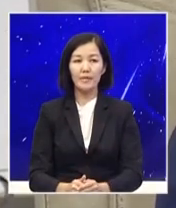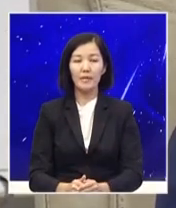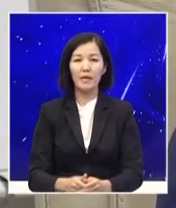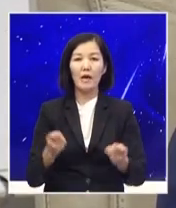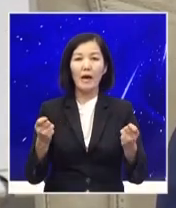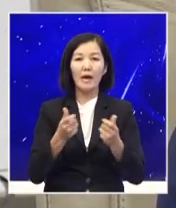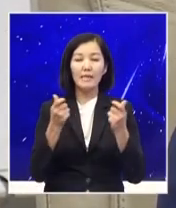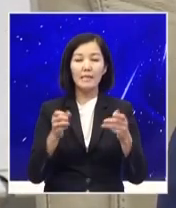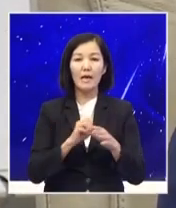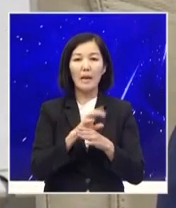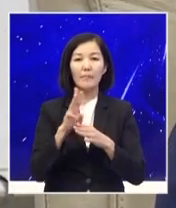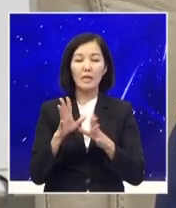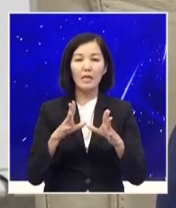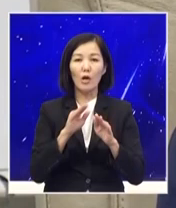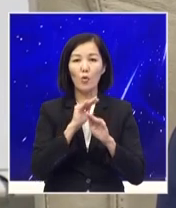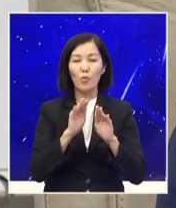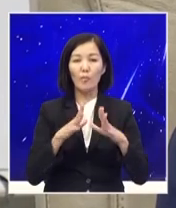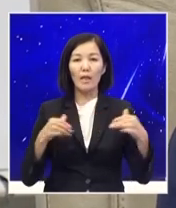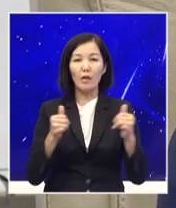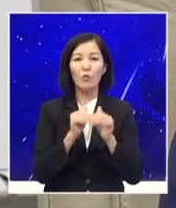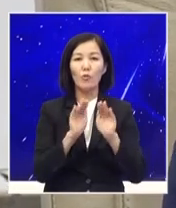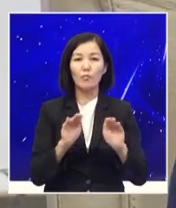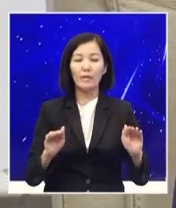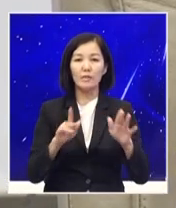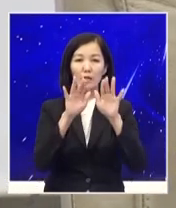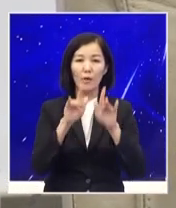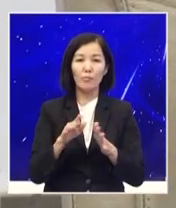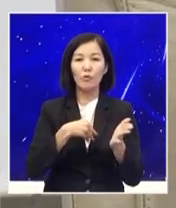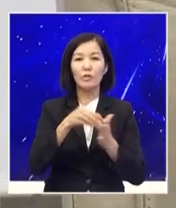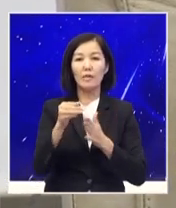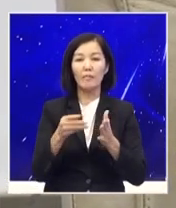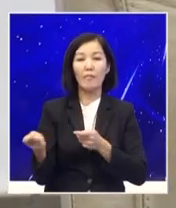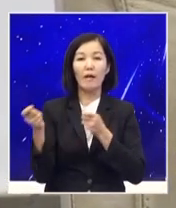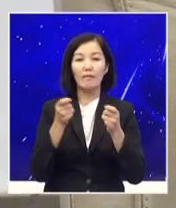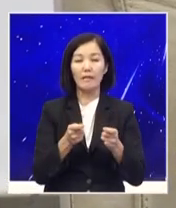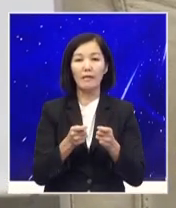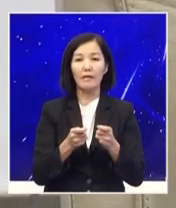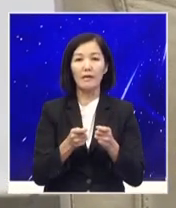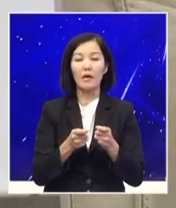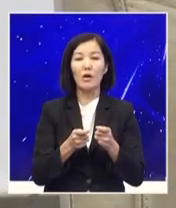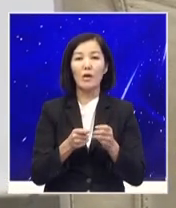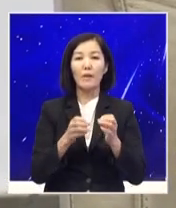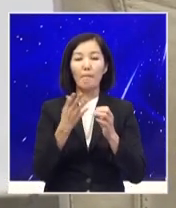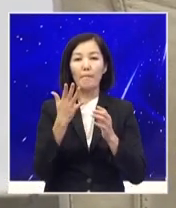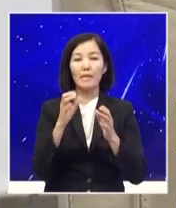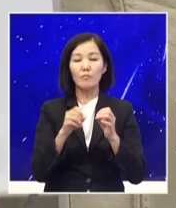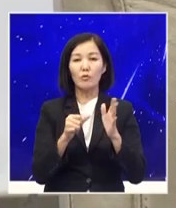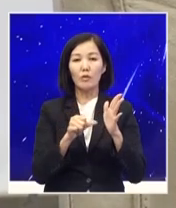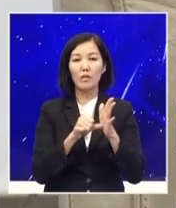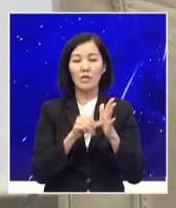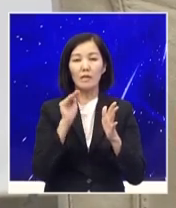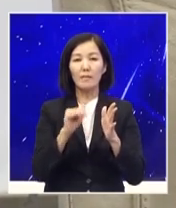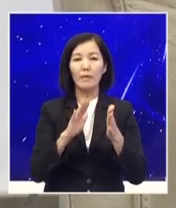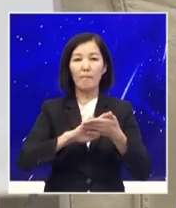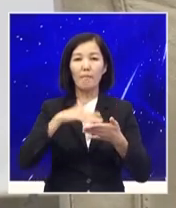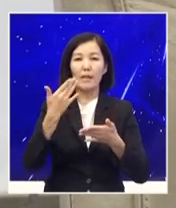Аз қамтылған көпбалалы отбасының балалары үшін компьютерлер алынатын болады. 5,5 мың компьютер, 7,5 мың